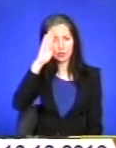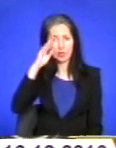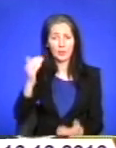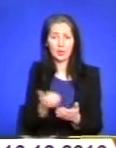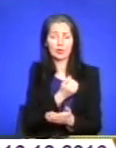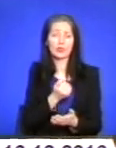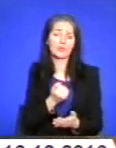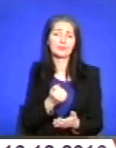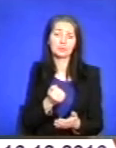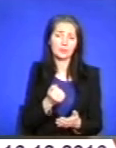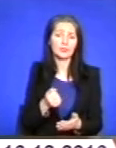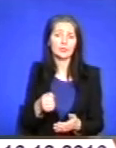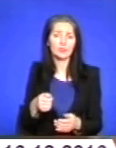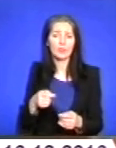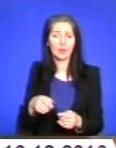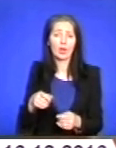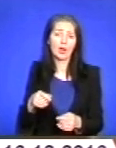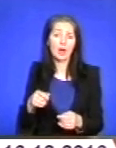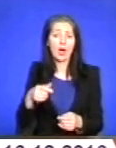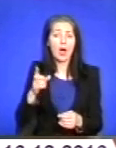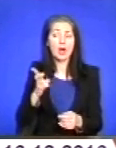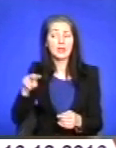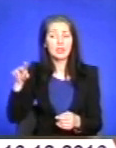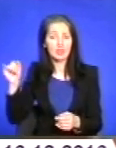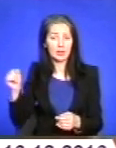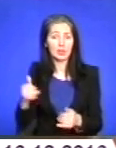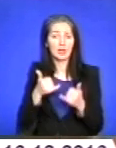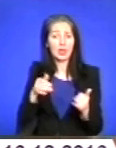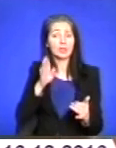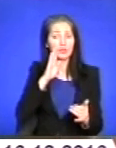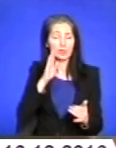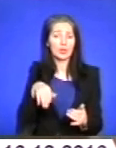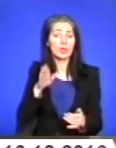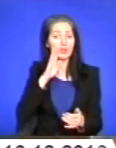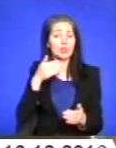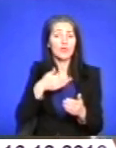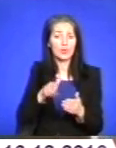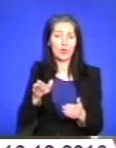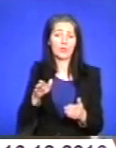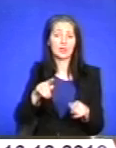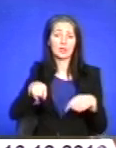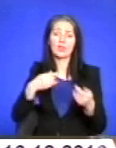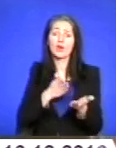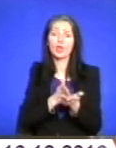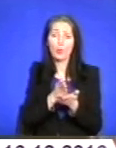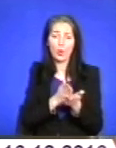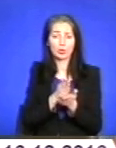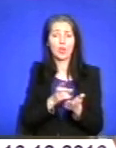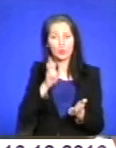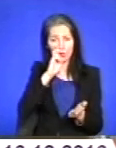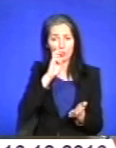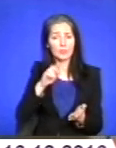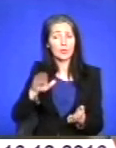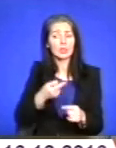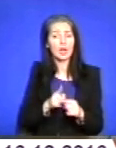цю дівчинку, значить, остання відмовилась надавати такі послуги. Значить, після того він вказані